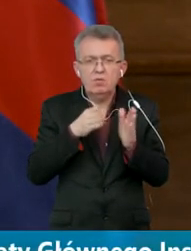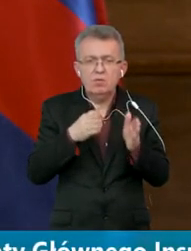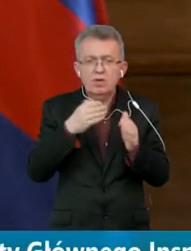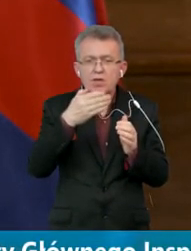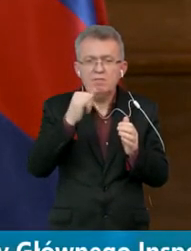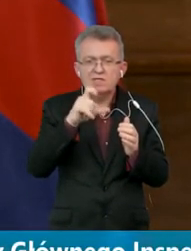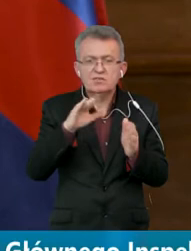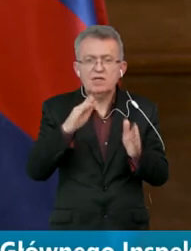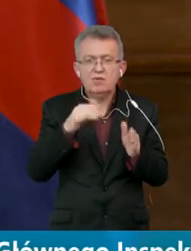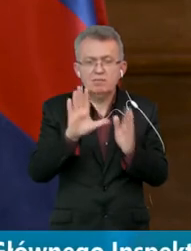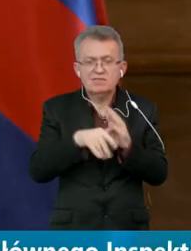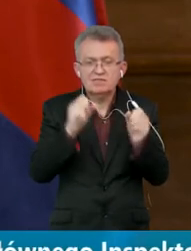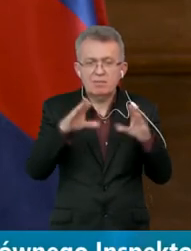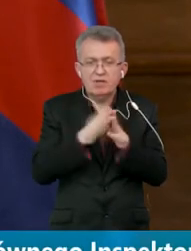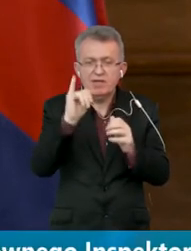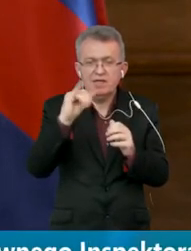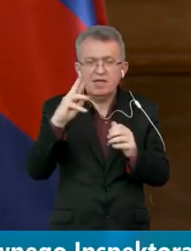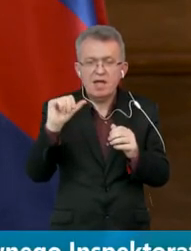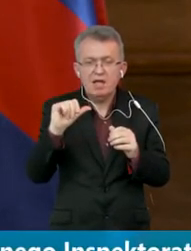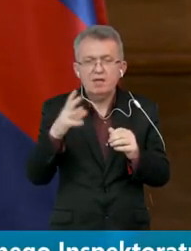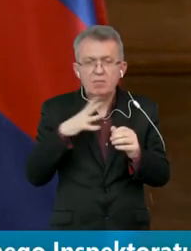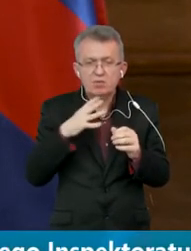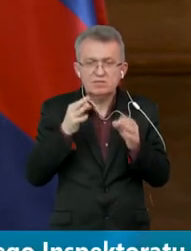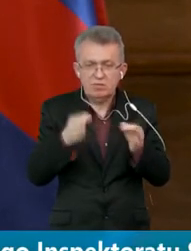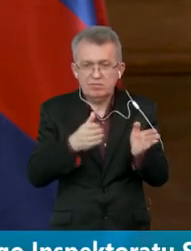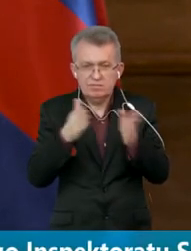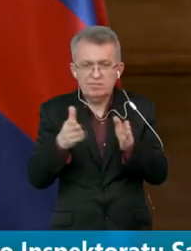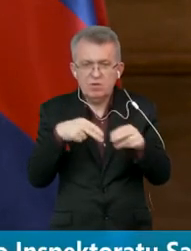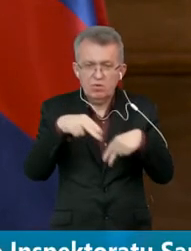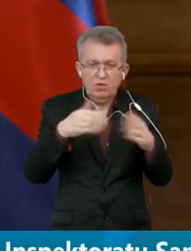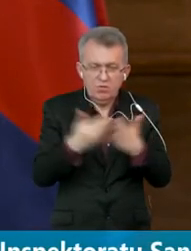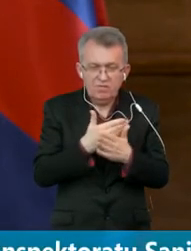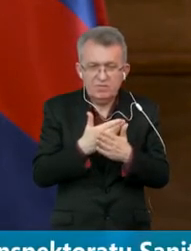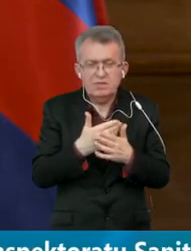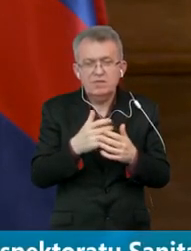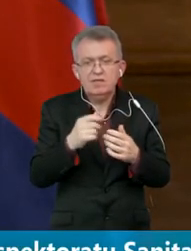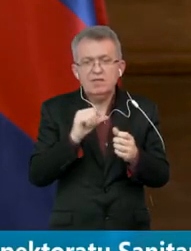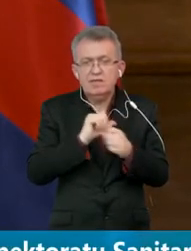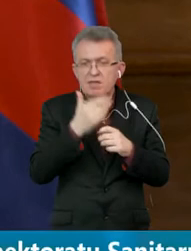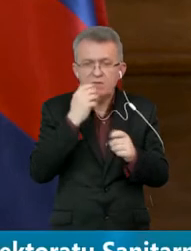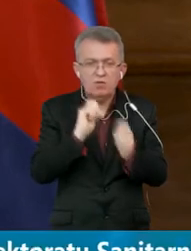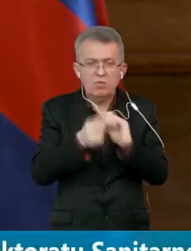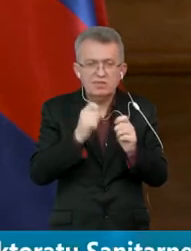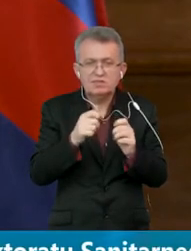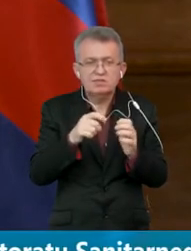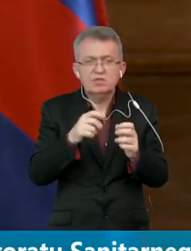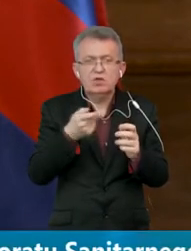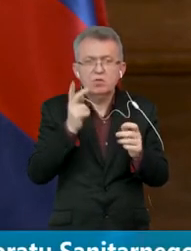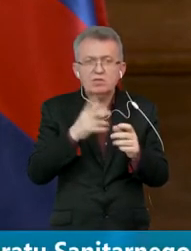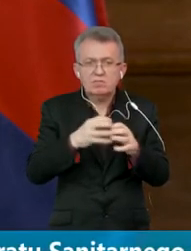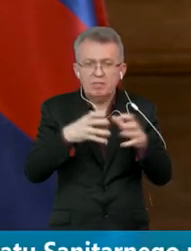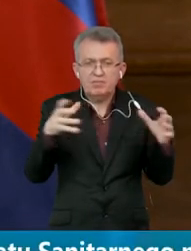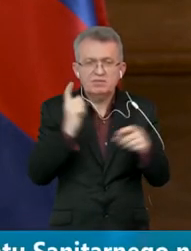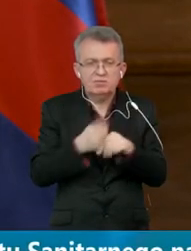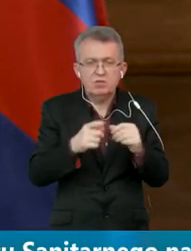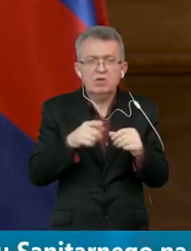IKEA? Kiedyś wspomniano o torach do tego miejsca. Czy coś w tym kierunku się dzieje? Uważam, że jest brak komunikacji w tej części miasta, która szybko się rozwija.